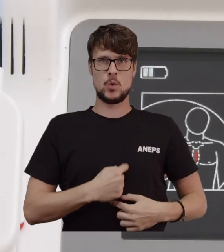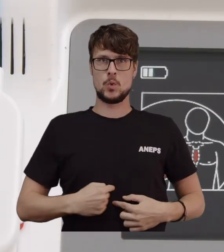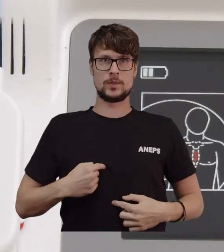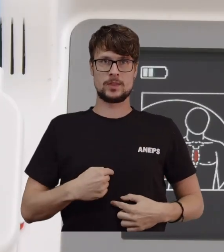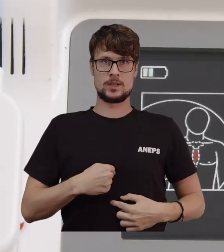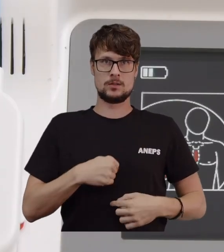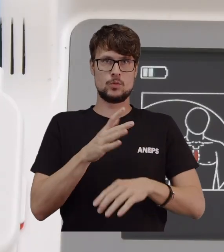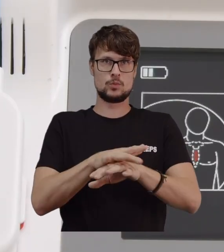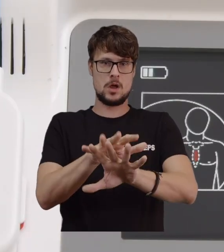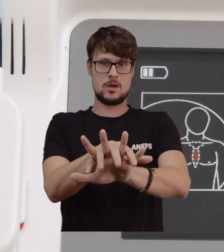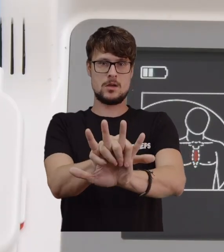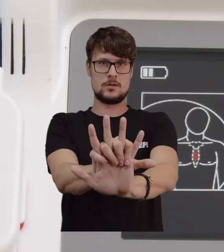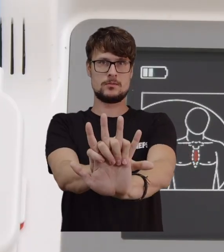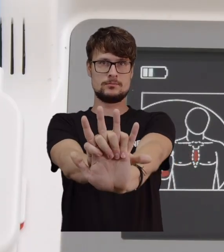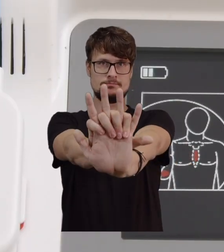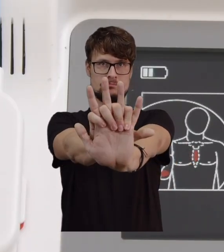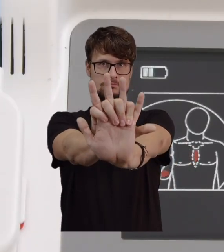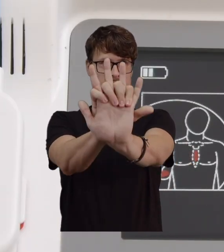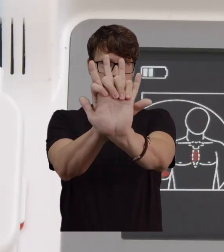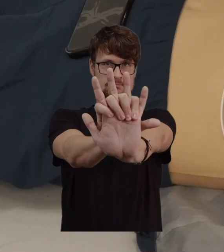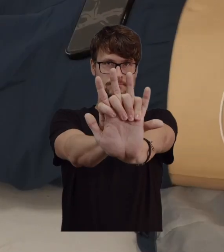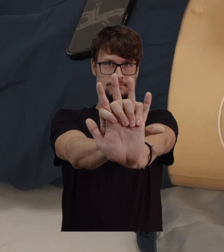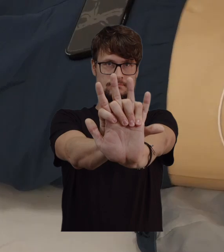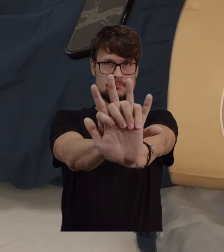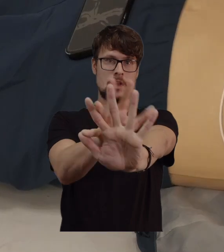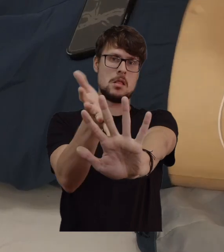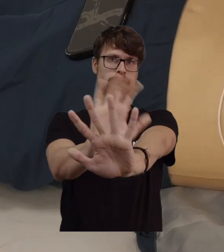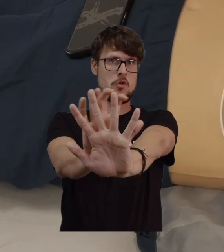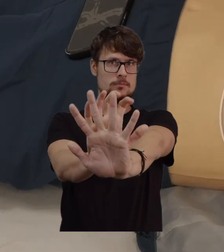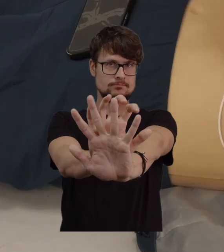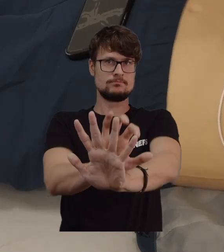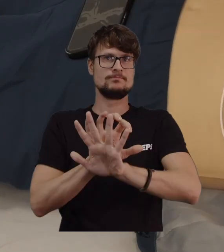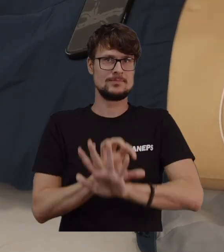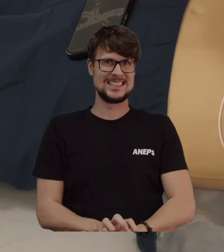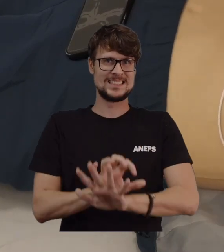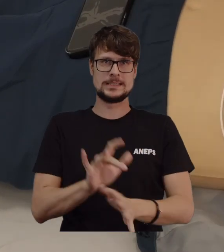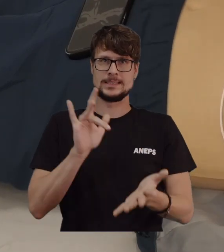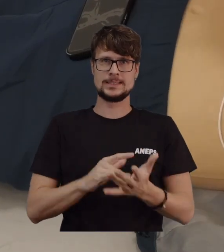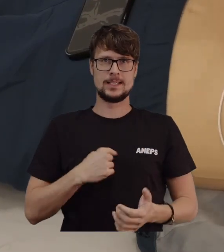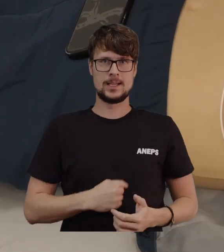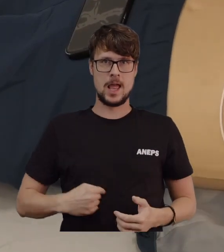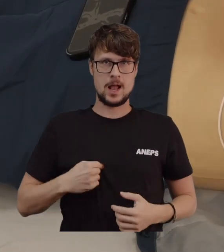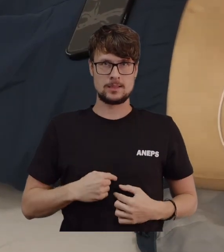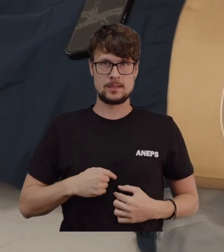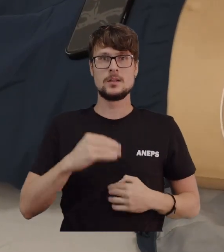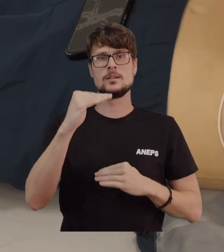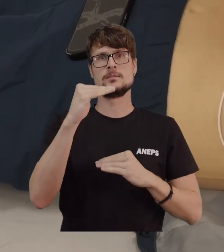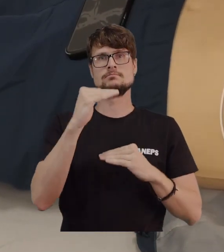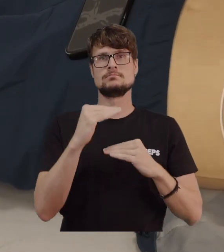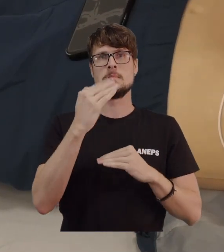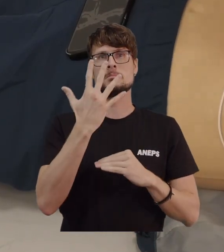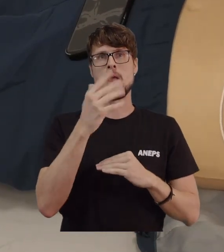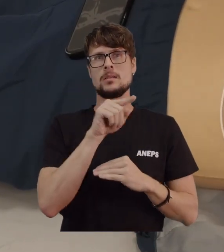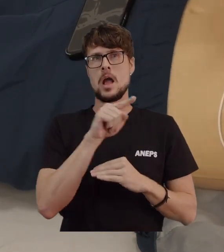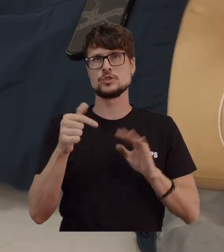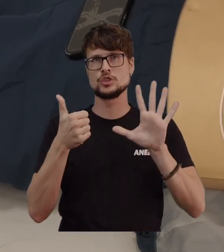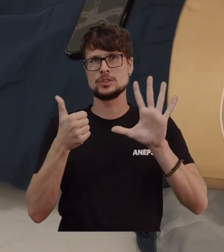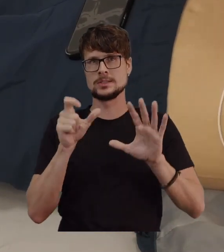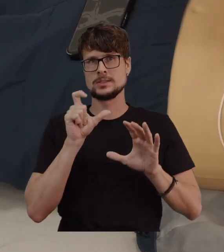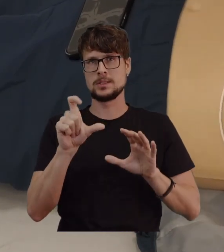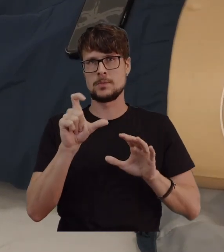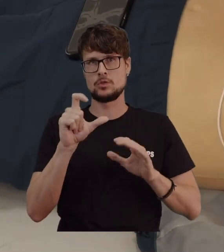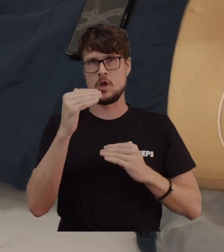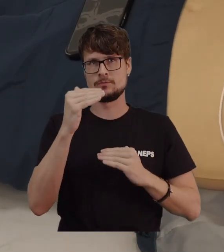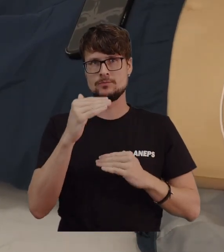pacienta. Ruky držte rovno. Vykonávajte kompresie rýchlosťou metronómu. Následne sa